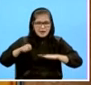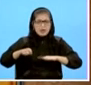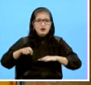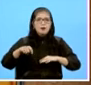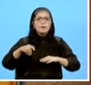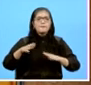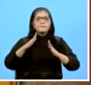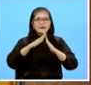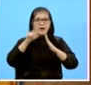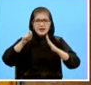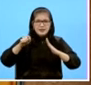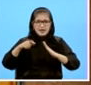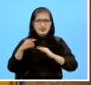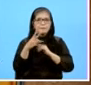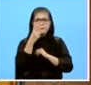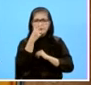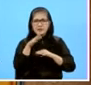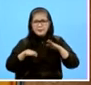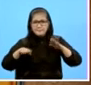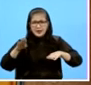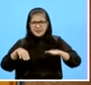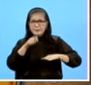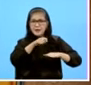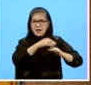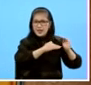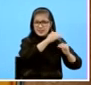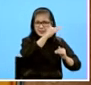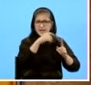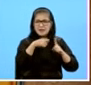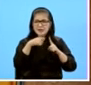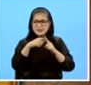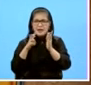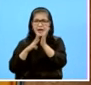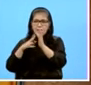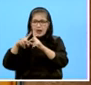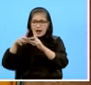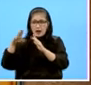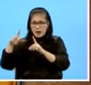negeri, sidang banding pada pengadilan tinggi, dan kasasi pada Mahkamah Agung.